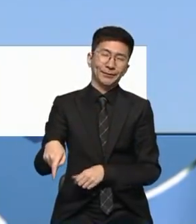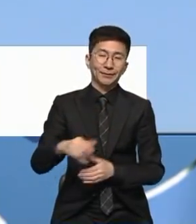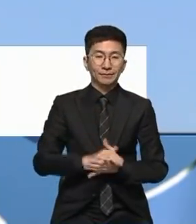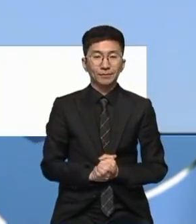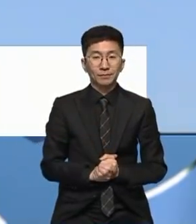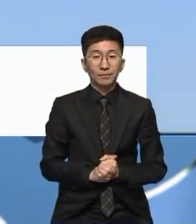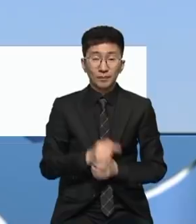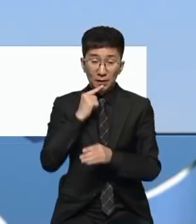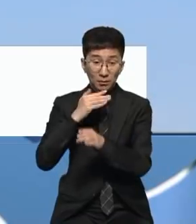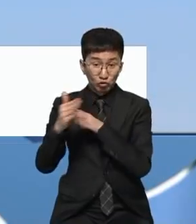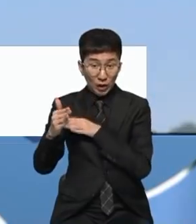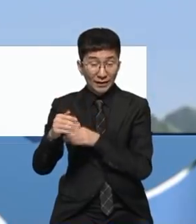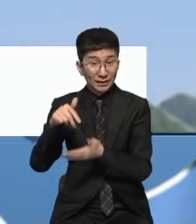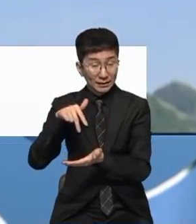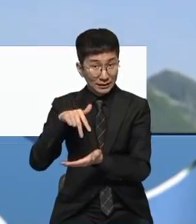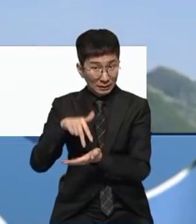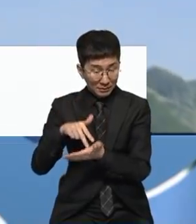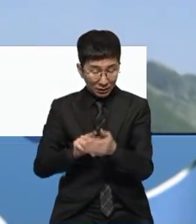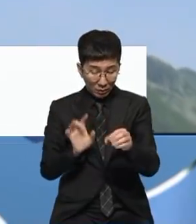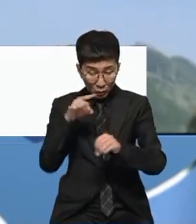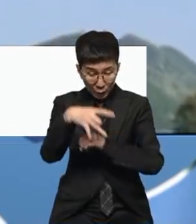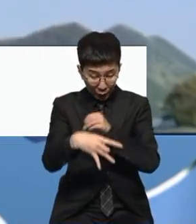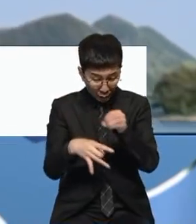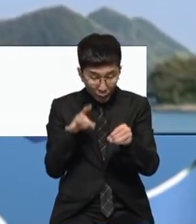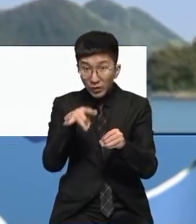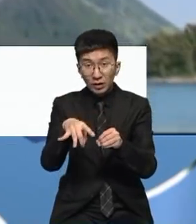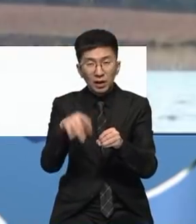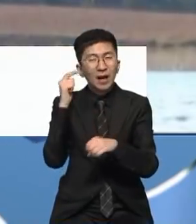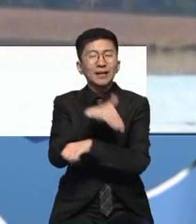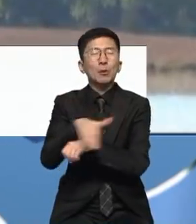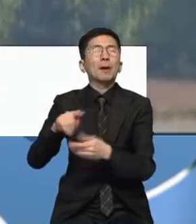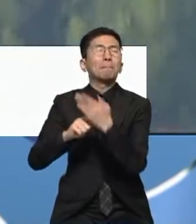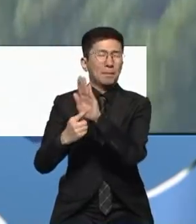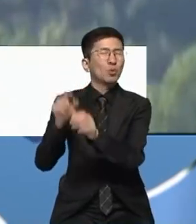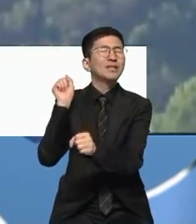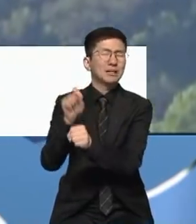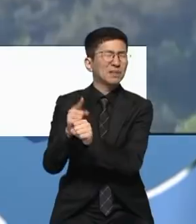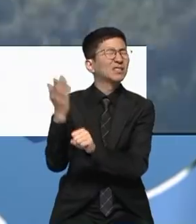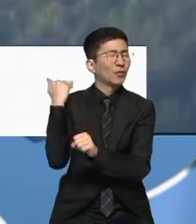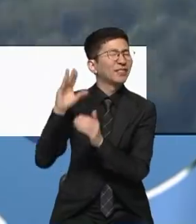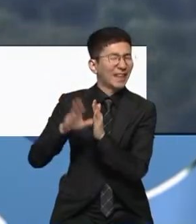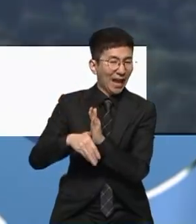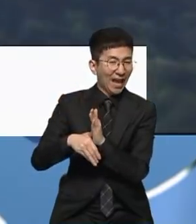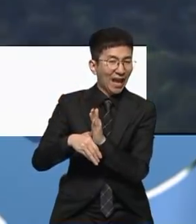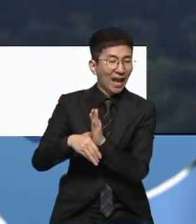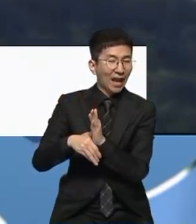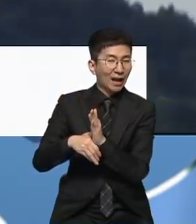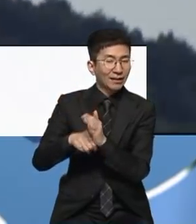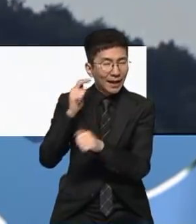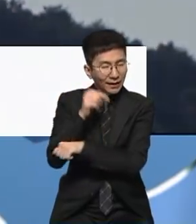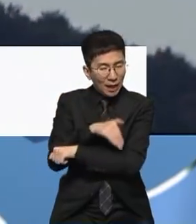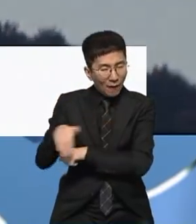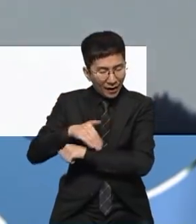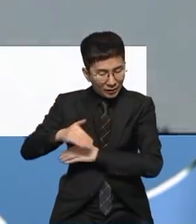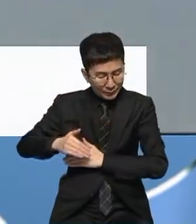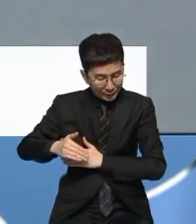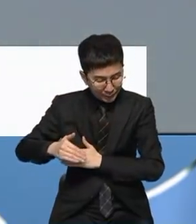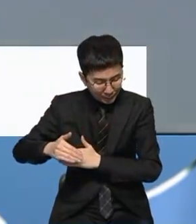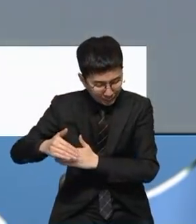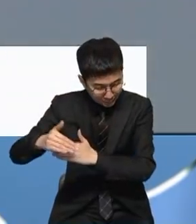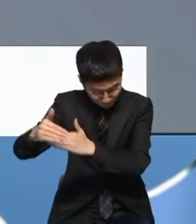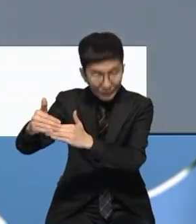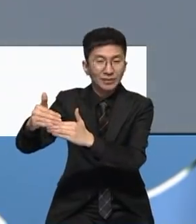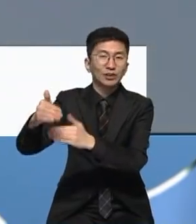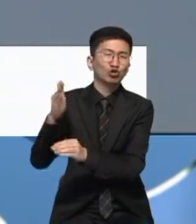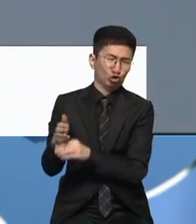했지만 북한이 군 정찰위성 계획을 이미 발표를 했기 때문에 나름대로의 스케줄에 따라서 움직이는 것도 있어